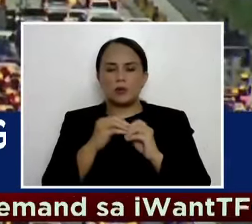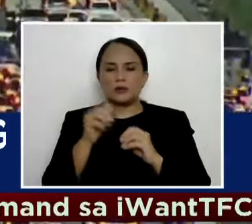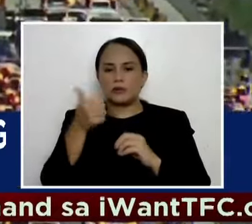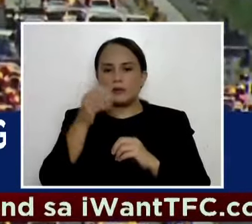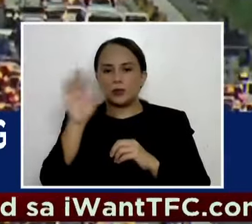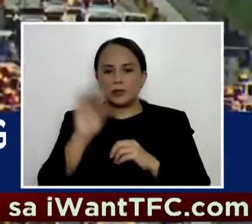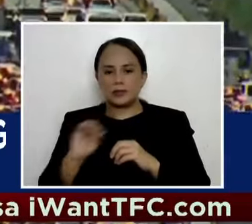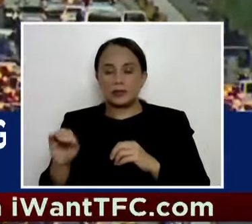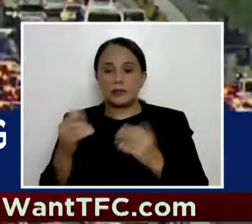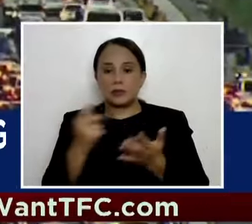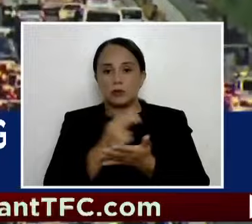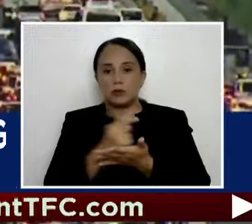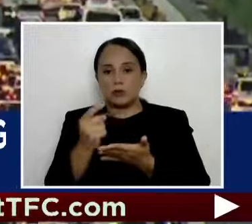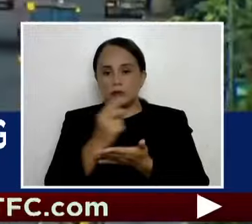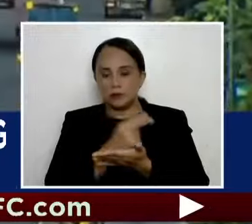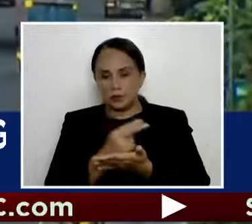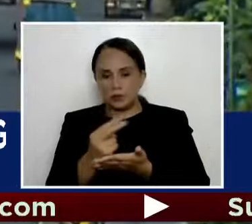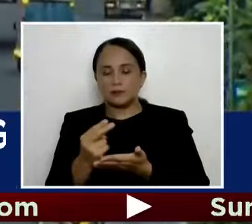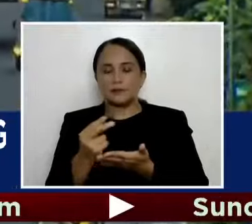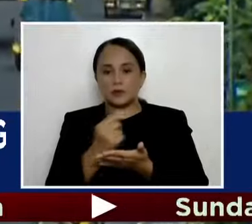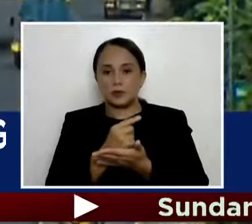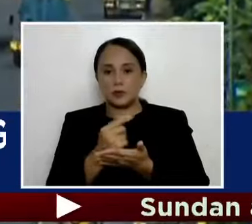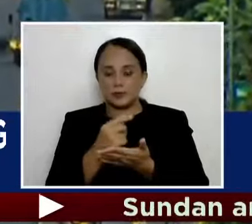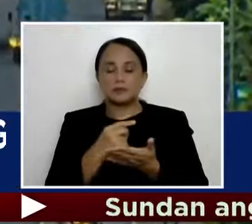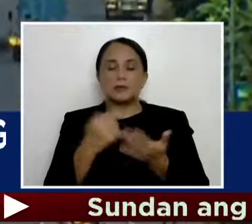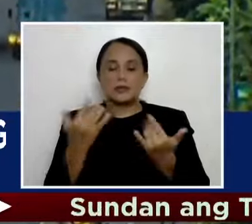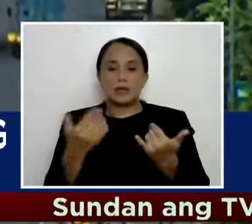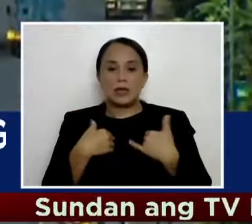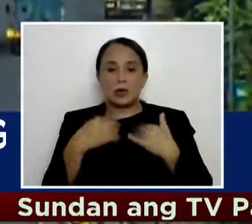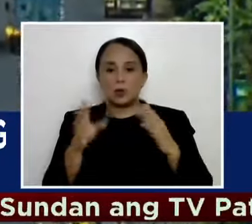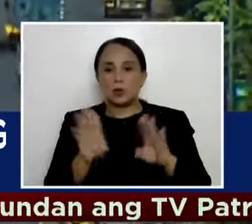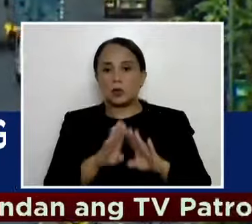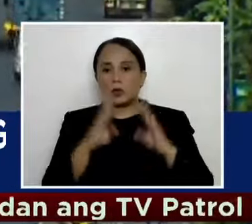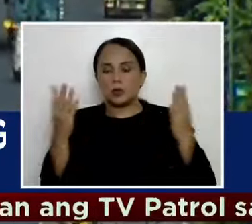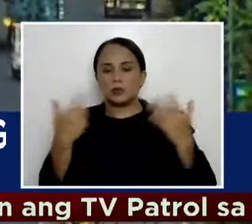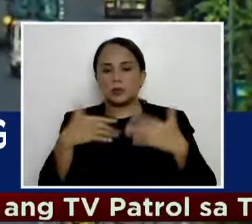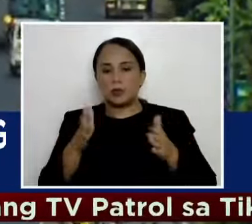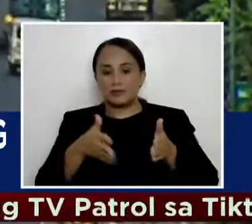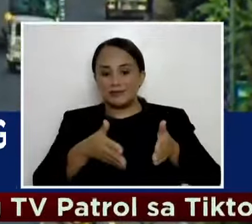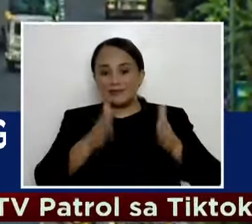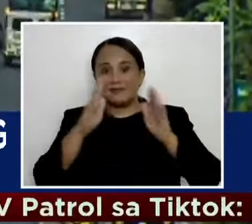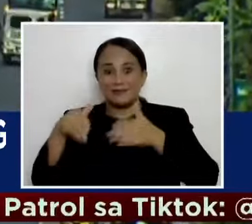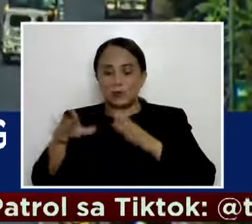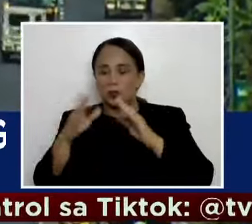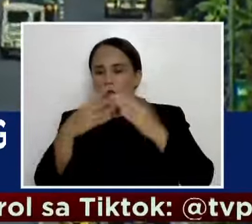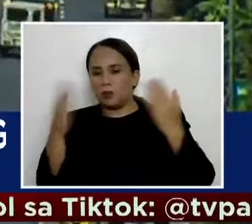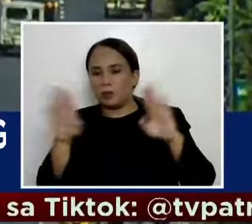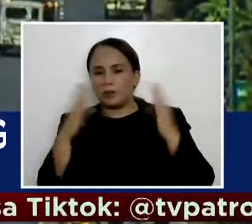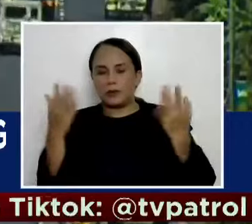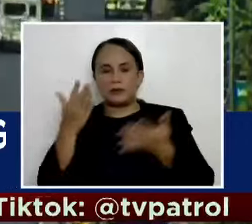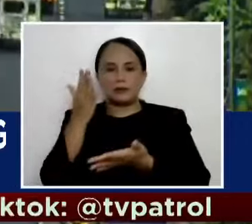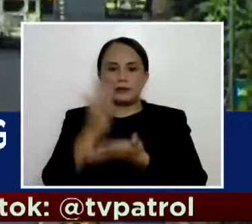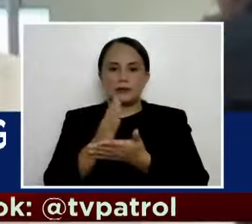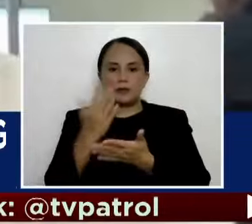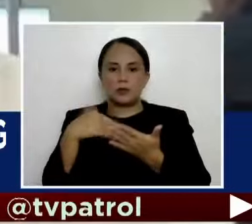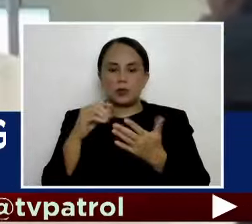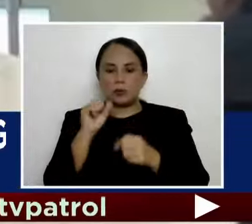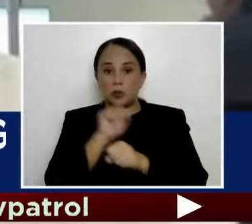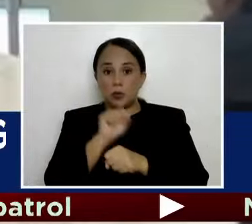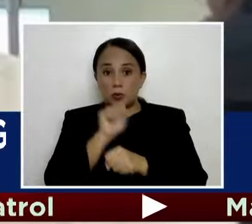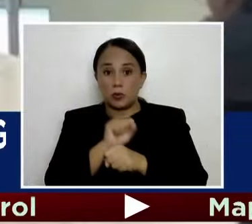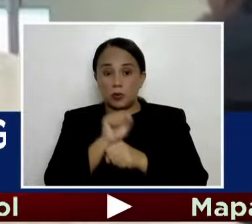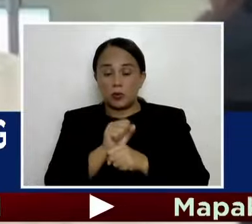ngayong Holy Week. Kaya naman ngayon pa lang, binuksan na nila ang lahat ng lanes at itinigil na rin ang lahat ng roadworks.